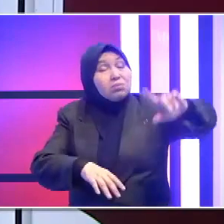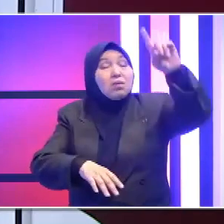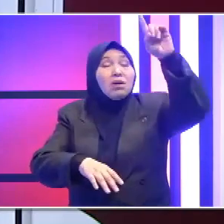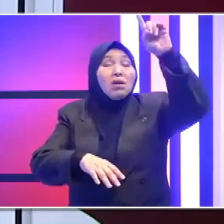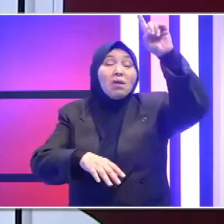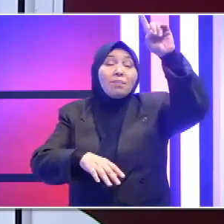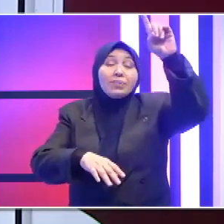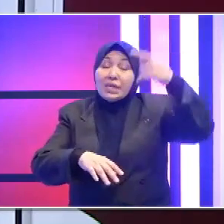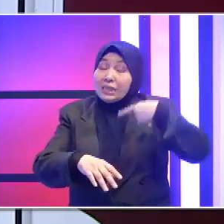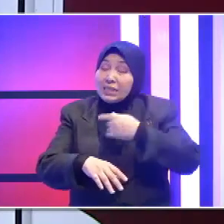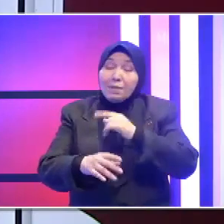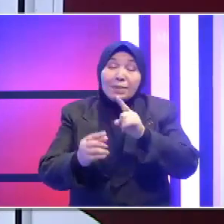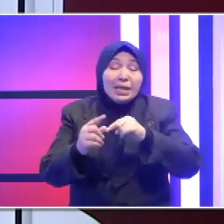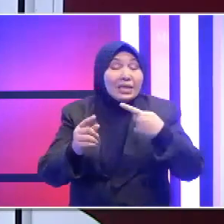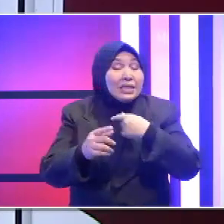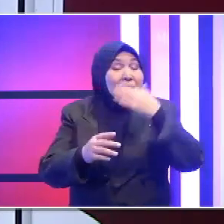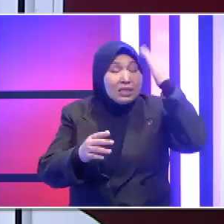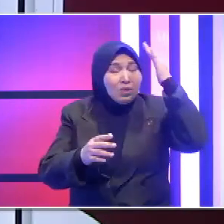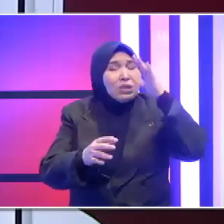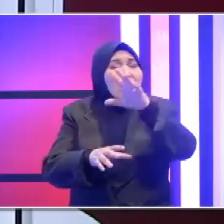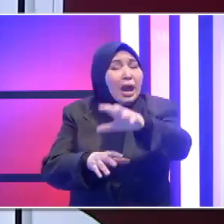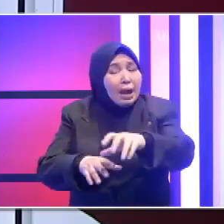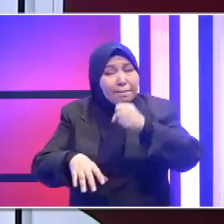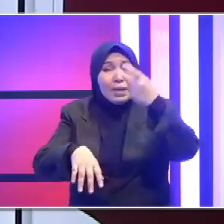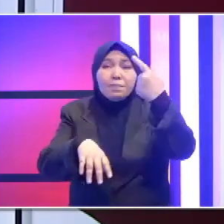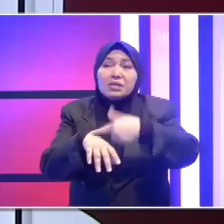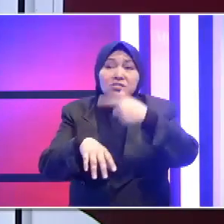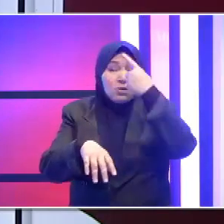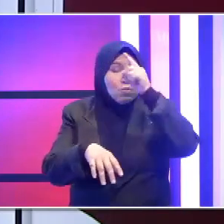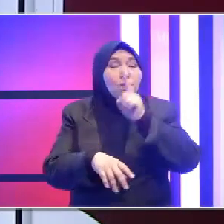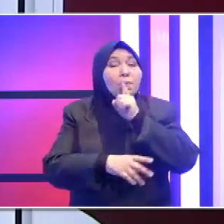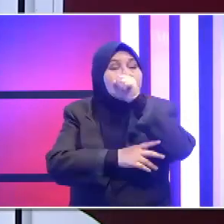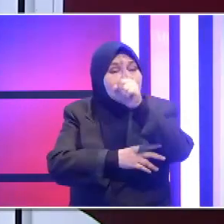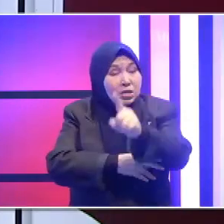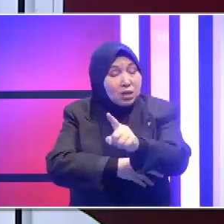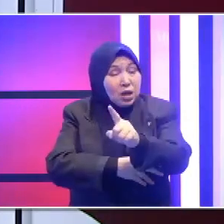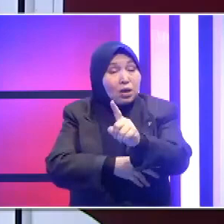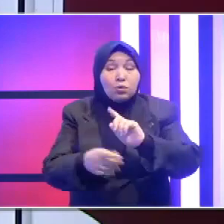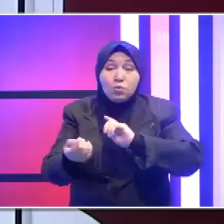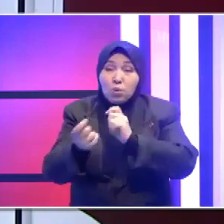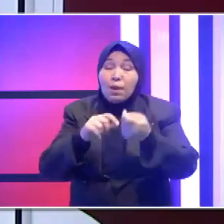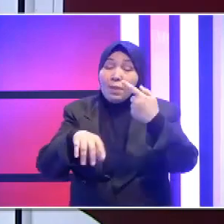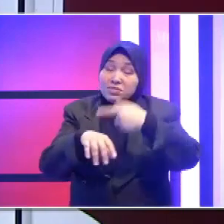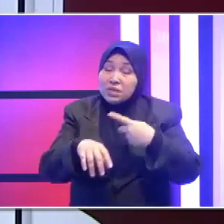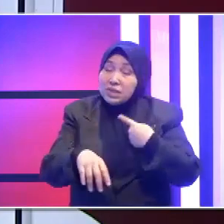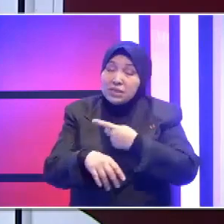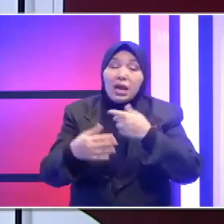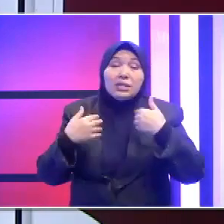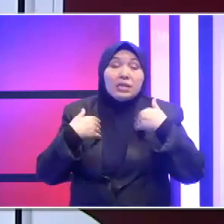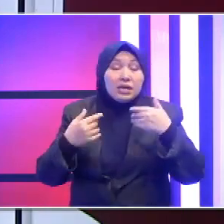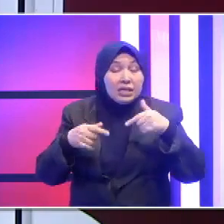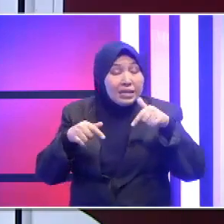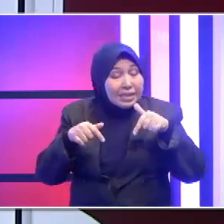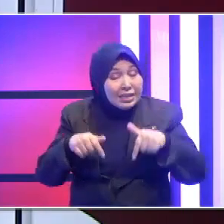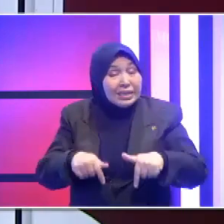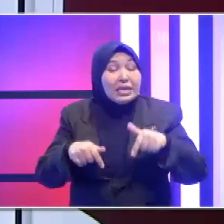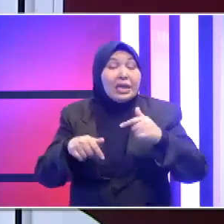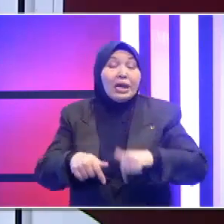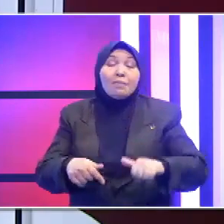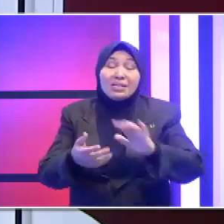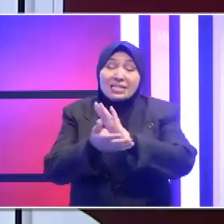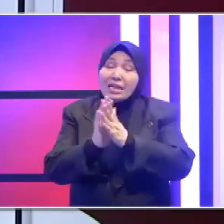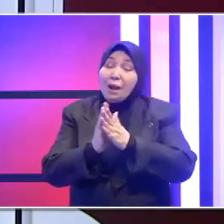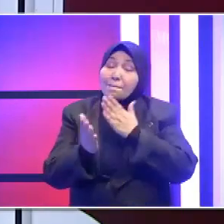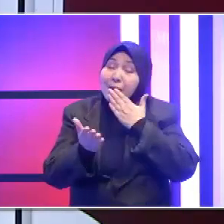wa ta'ala begitu tahu tentang kita akan ambil mase untuk pastikan combed massu yang kita Aduh ini kepada Khairun yang